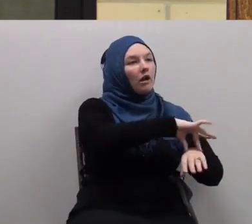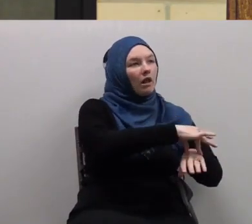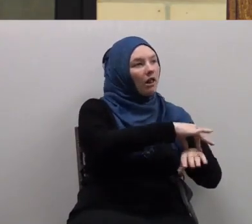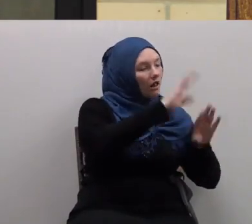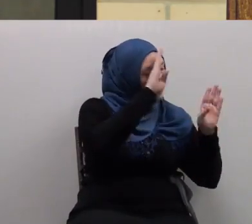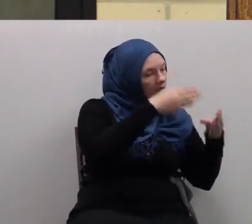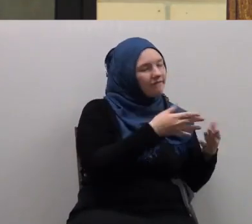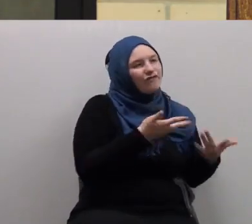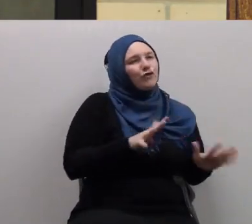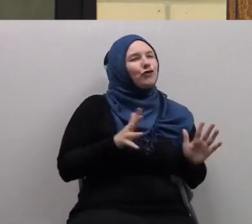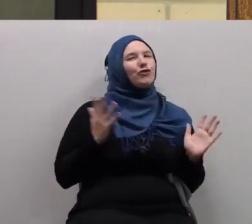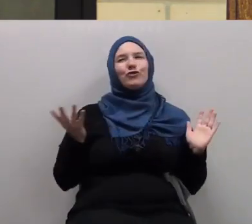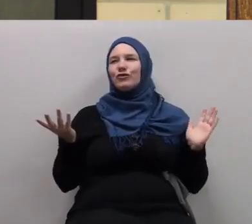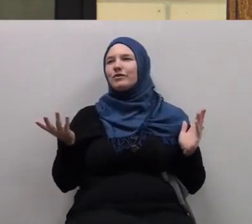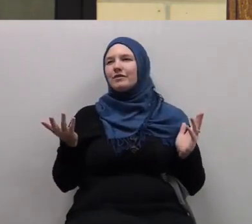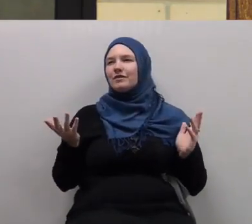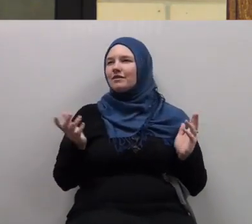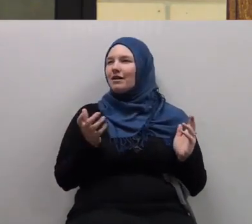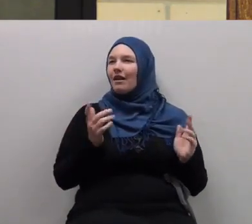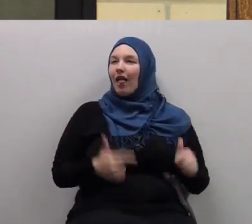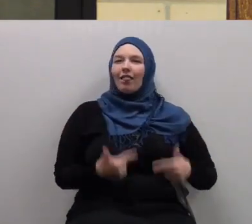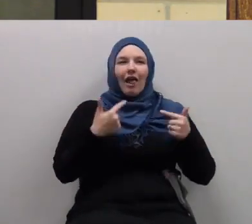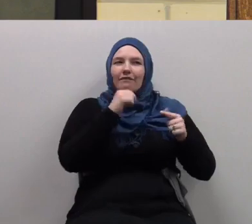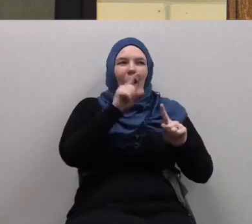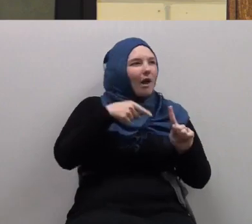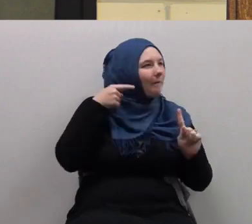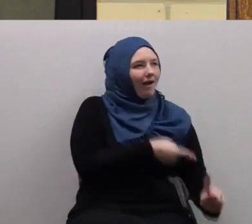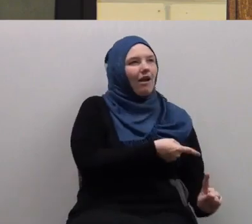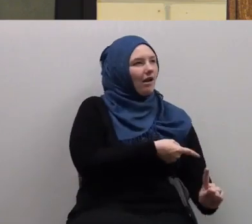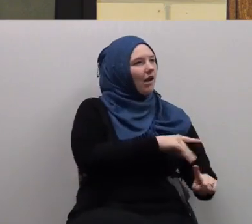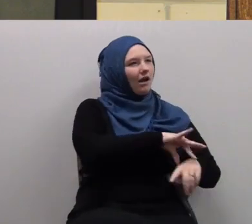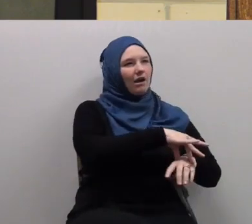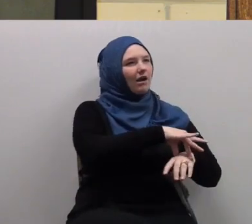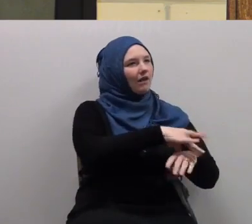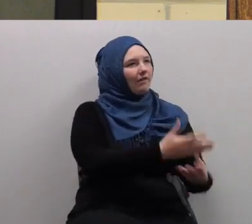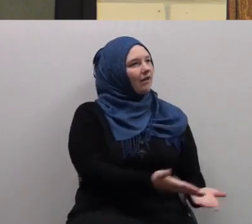نموت ونحيا وما يهلكنا إلا الدهر.